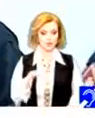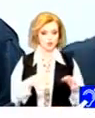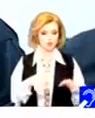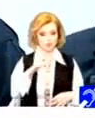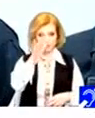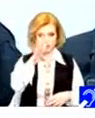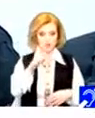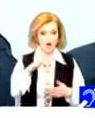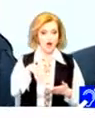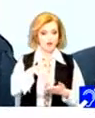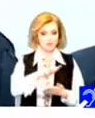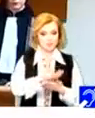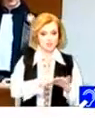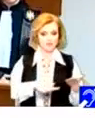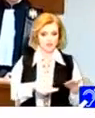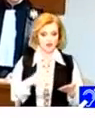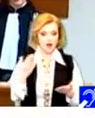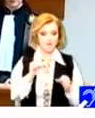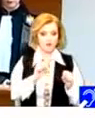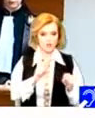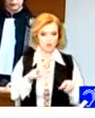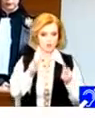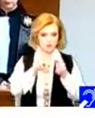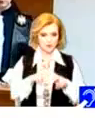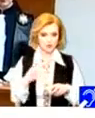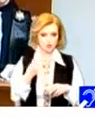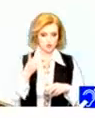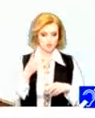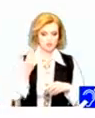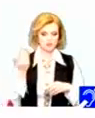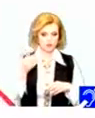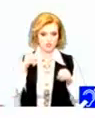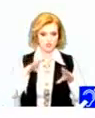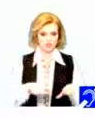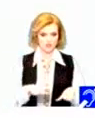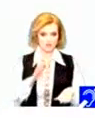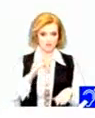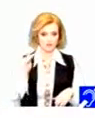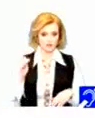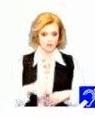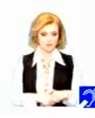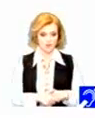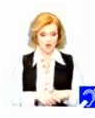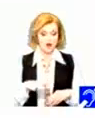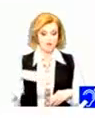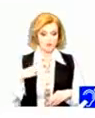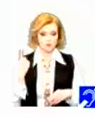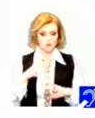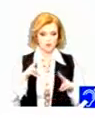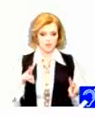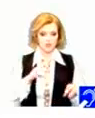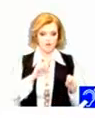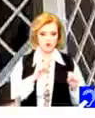Judecătoria Chișinău a respins cererea de revizuire a sentinței de condamnare pentru Vlad Filat. Fostul premier și avocații săi spun că decizia